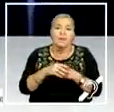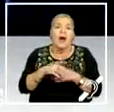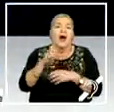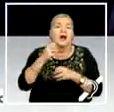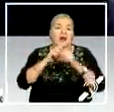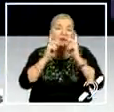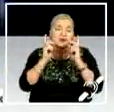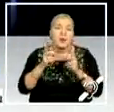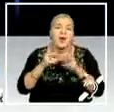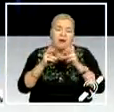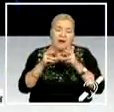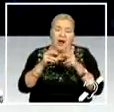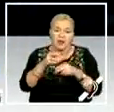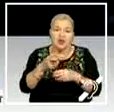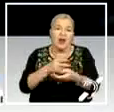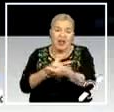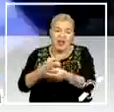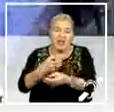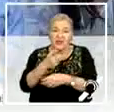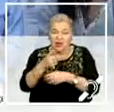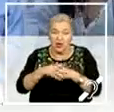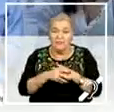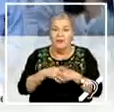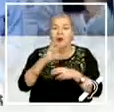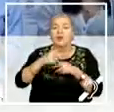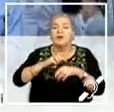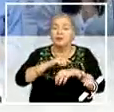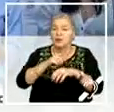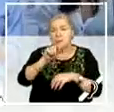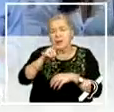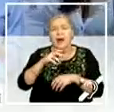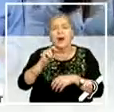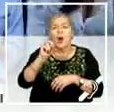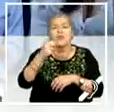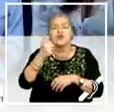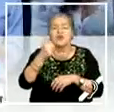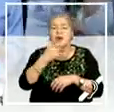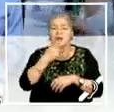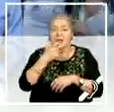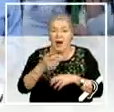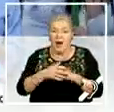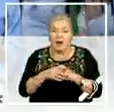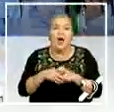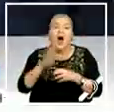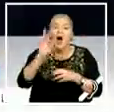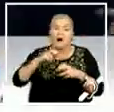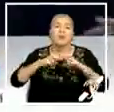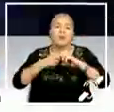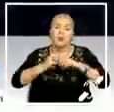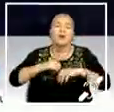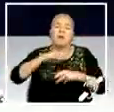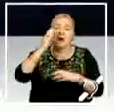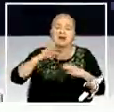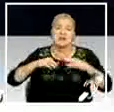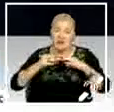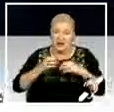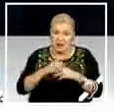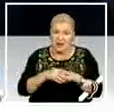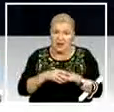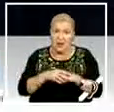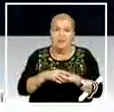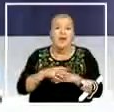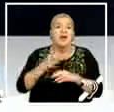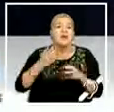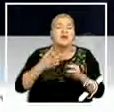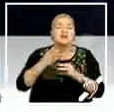diagnosticat cu leucemie. În ultima perioadă, magnatul în vârstă de 86 de ani s-a confruntat cu mai multe probleme de sănătate. Il Cavaliere abia ieșise